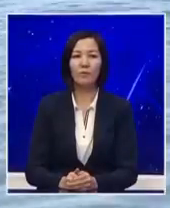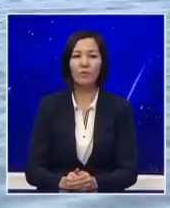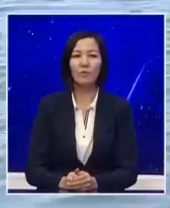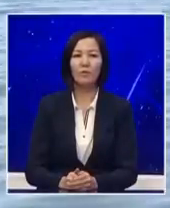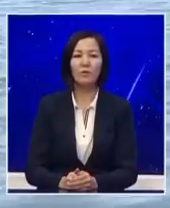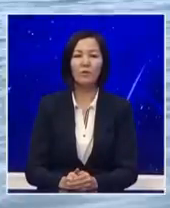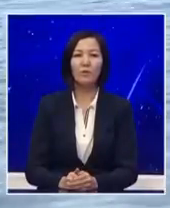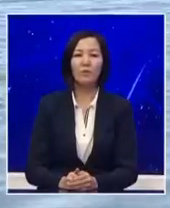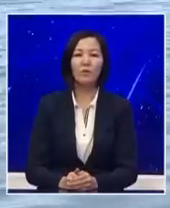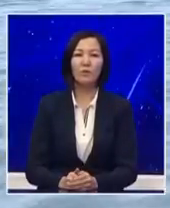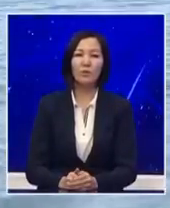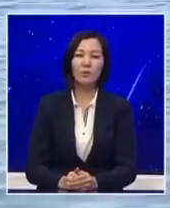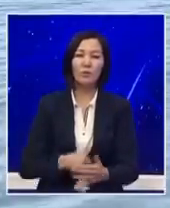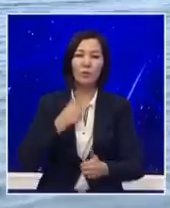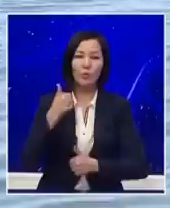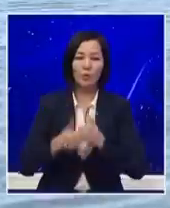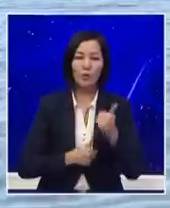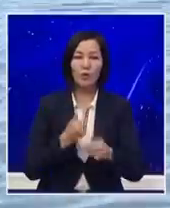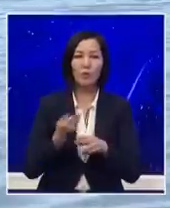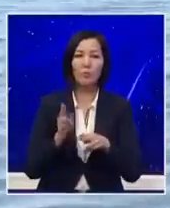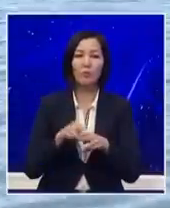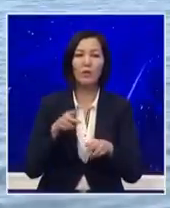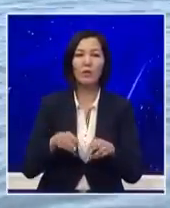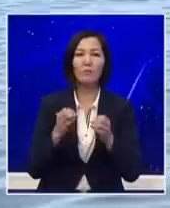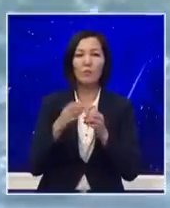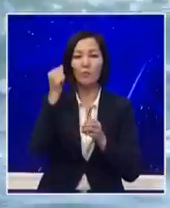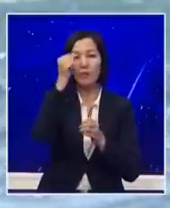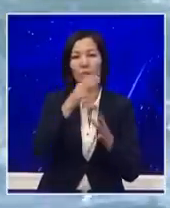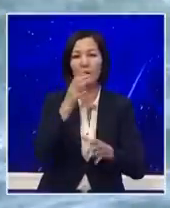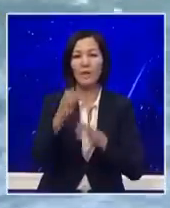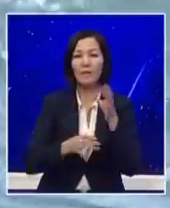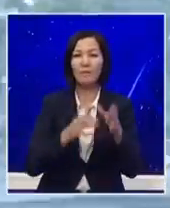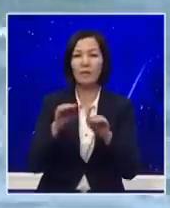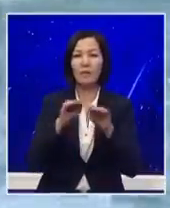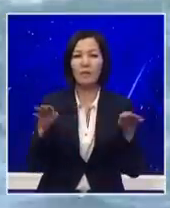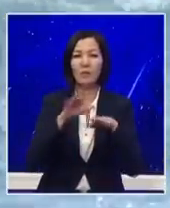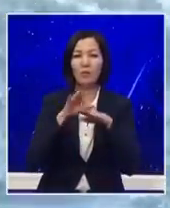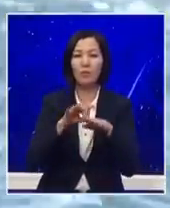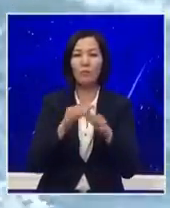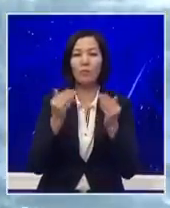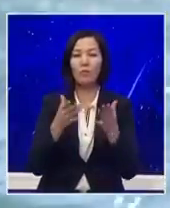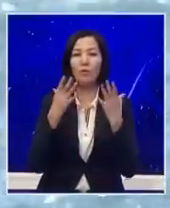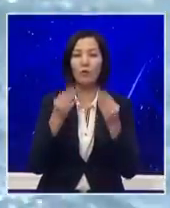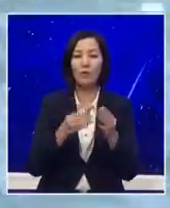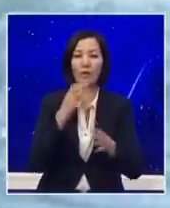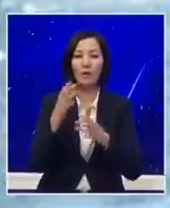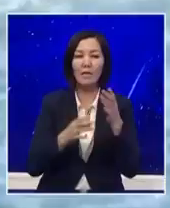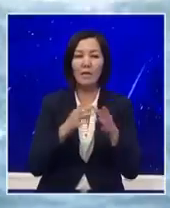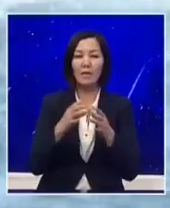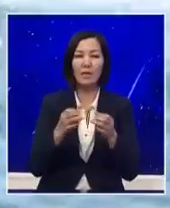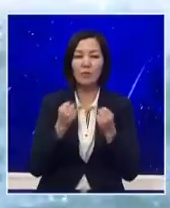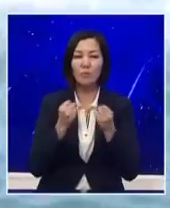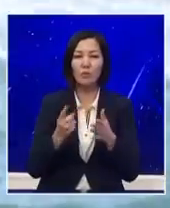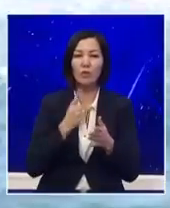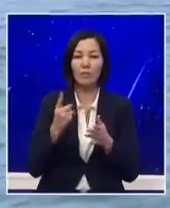Оушенмен ашық суда ұйымдастырылатын турнир. Бұл жарыс 2015 жылдан бері әлемдік деңгейде өтіп келеді. Осы уақытта оған халықаралық дәрежедегі спортшылар